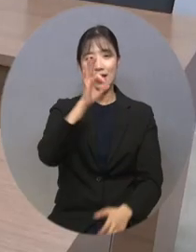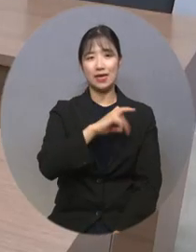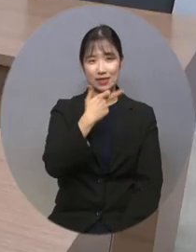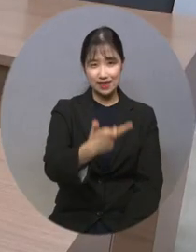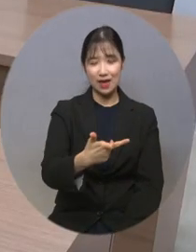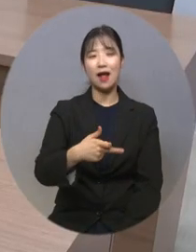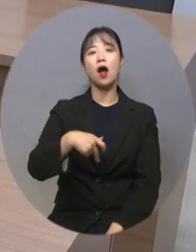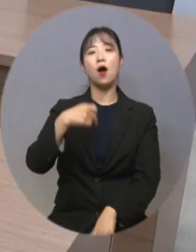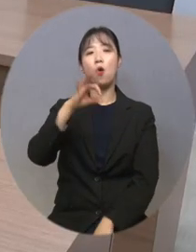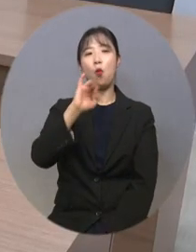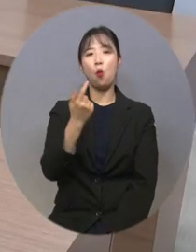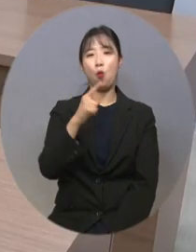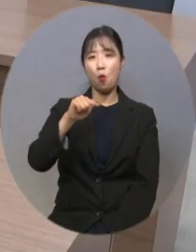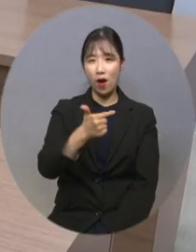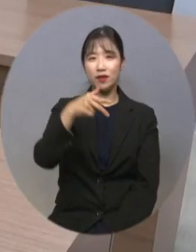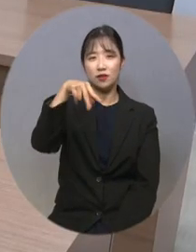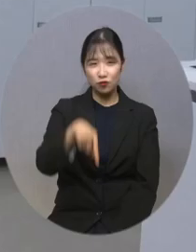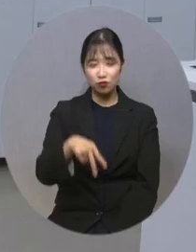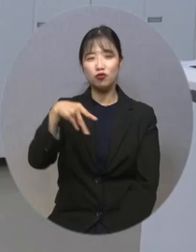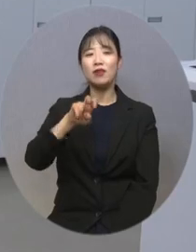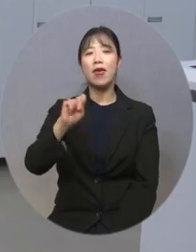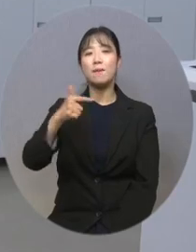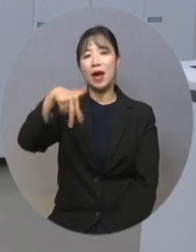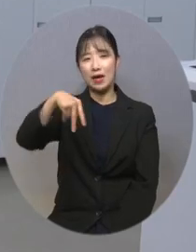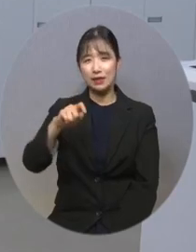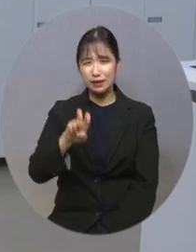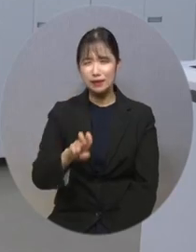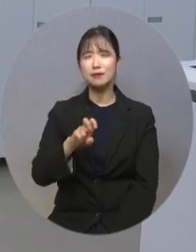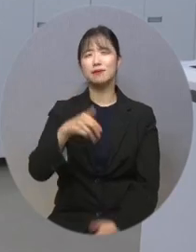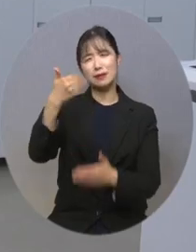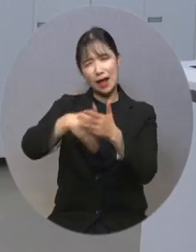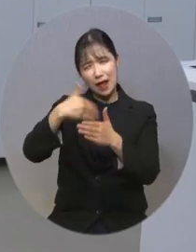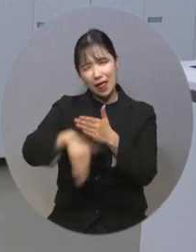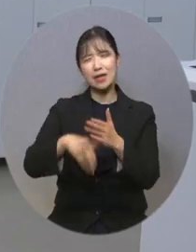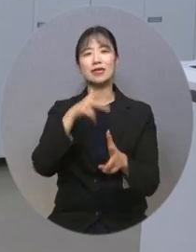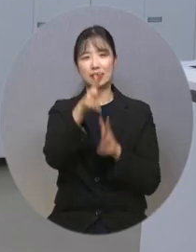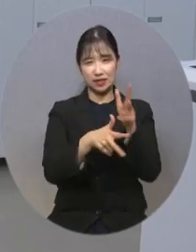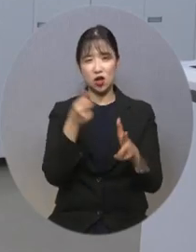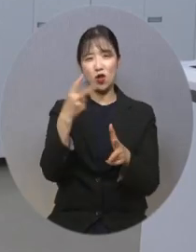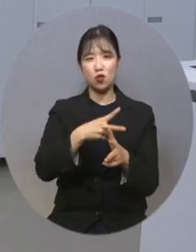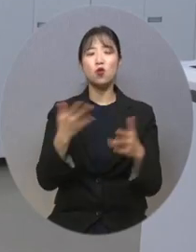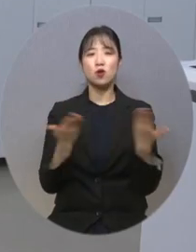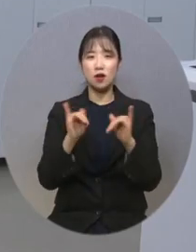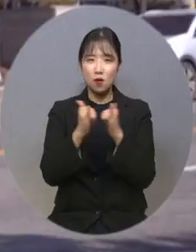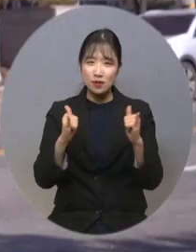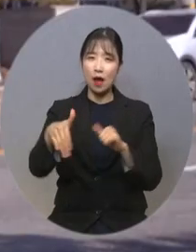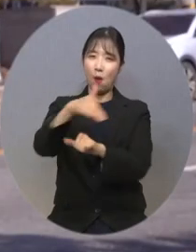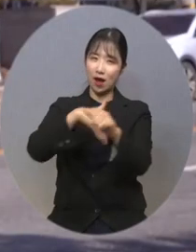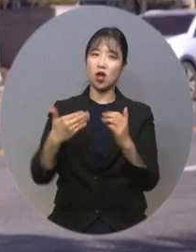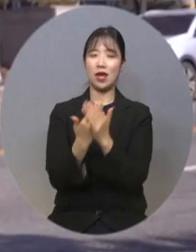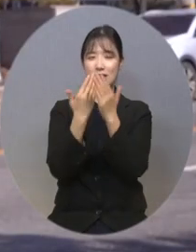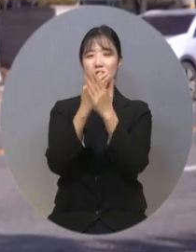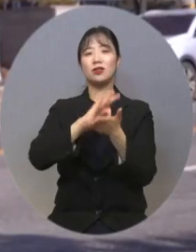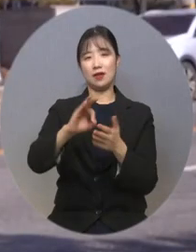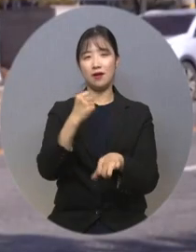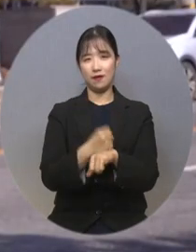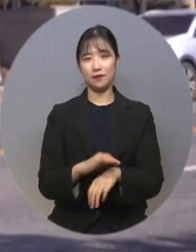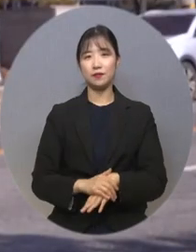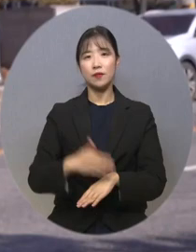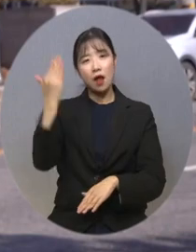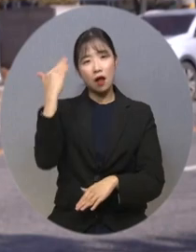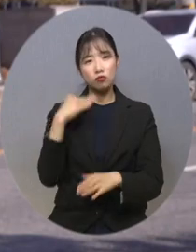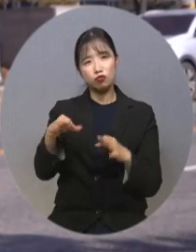완주, 새만금 산업단지의 노후 시설과 근로자 주거 환경 개선에 쓰이게 될 예정입니다. 우리나라 경제는